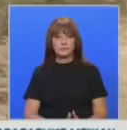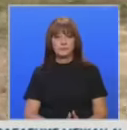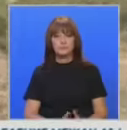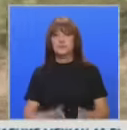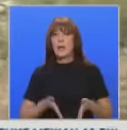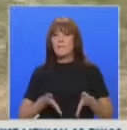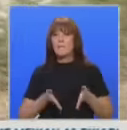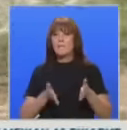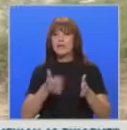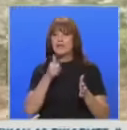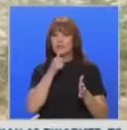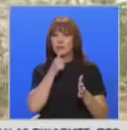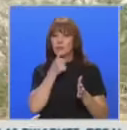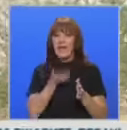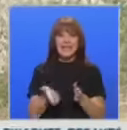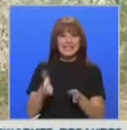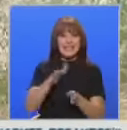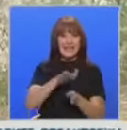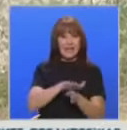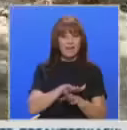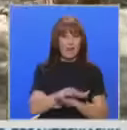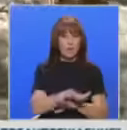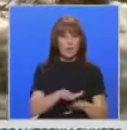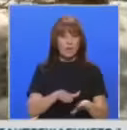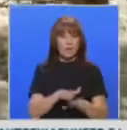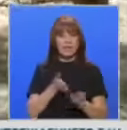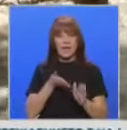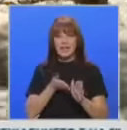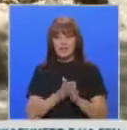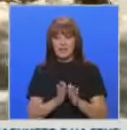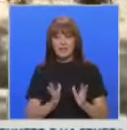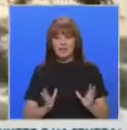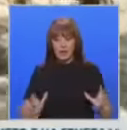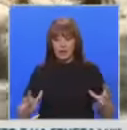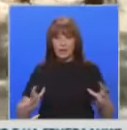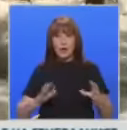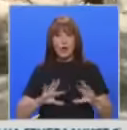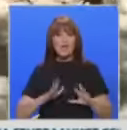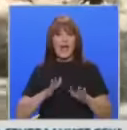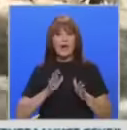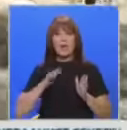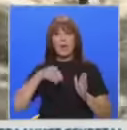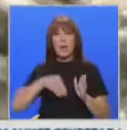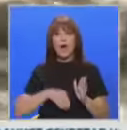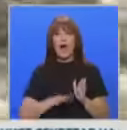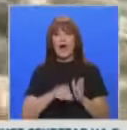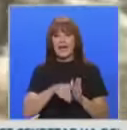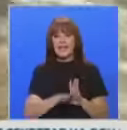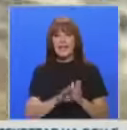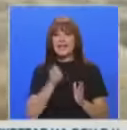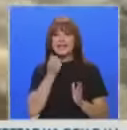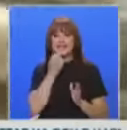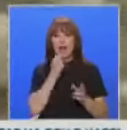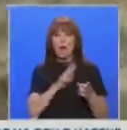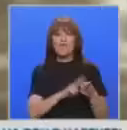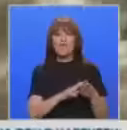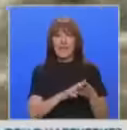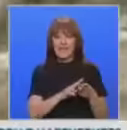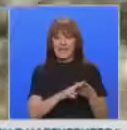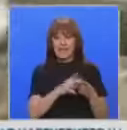Пътят на водата залява част от Южното Черноморие, тръгва от водосбора на няколко реки в Странджа. Минава през село Велика, което е на